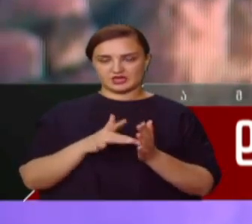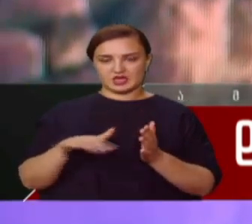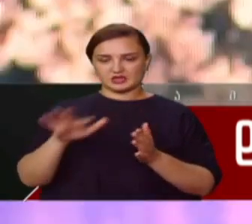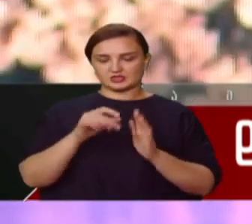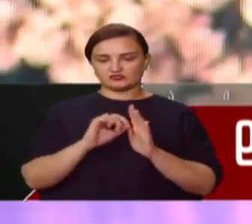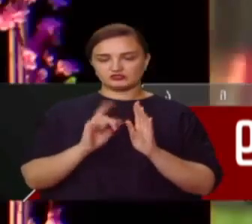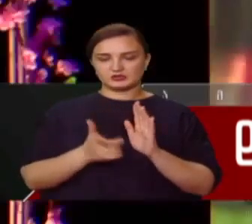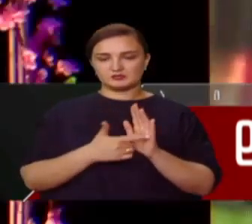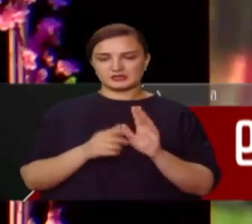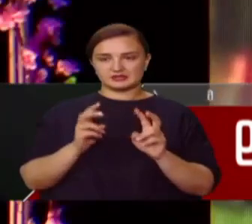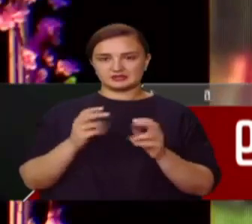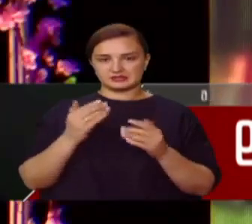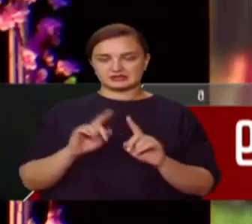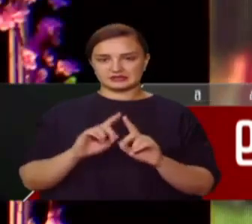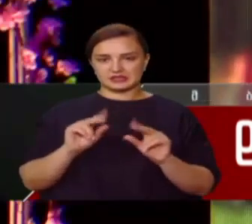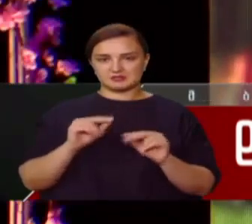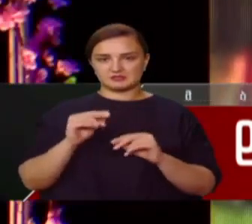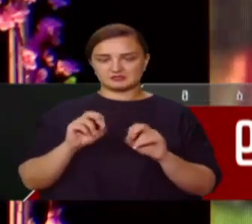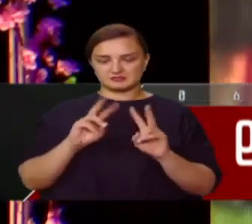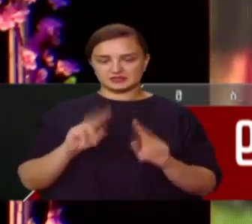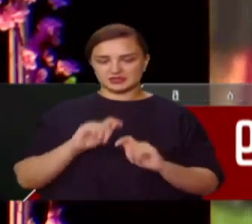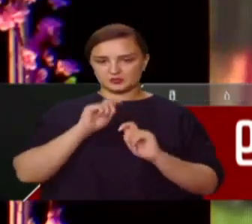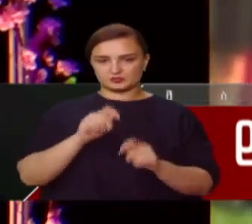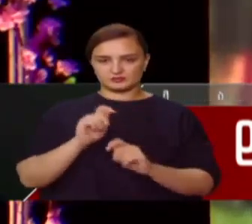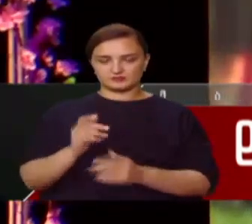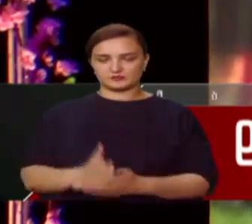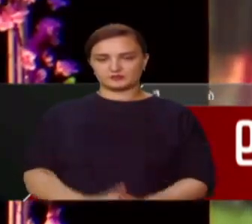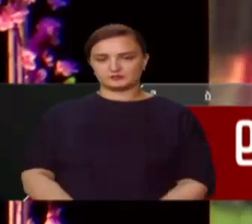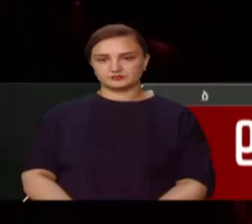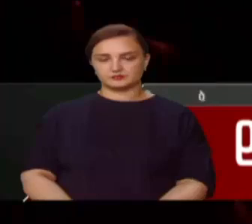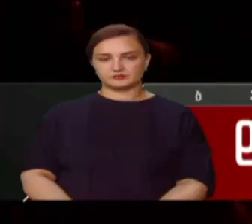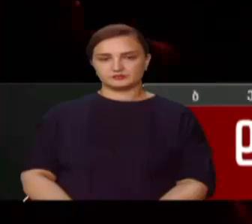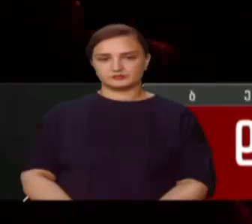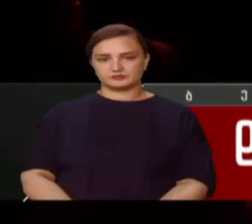17 წარმატებულ დიასპორელს სპეციალური ჯილდოები გადასცეს.